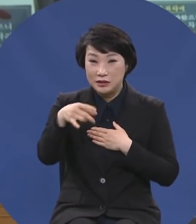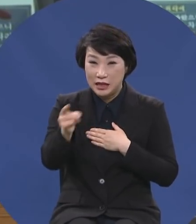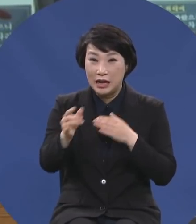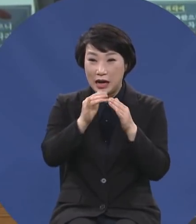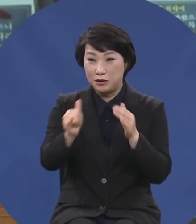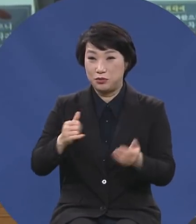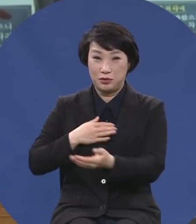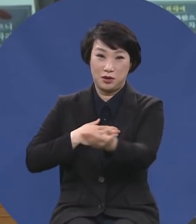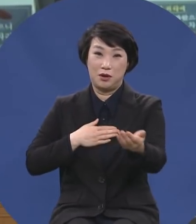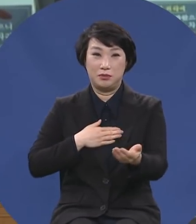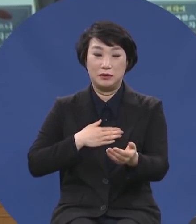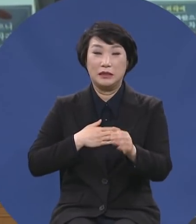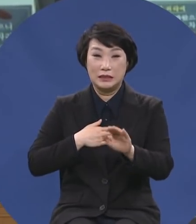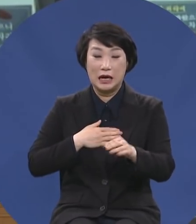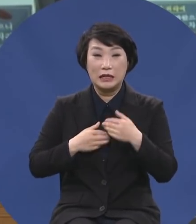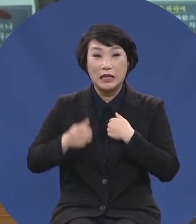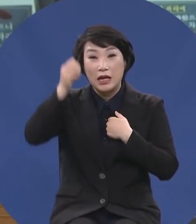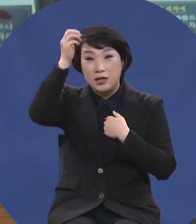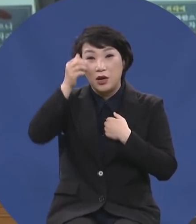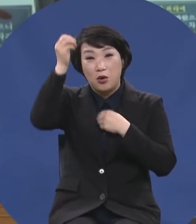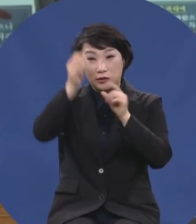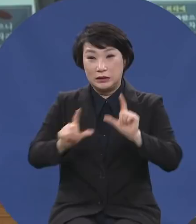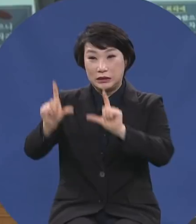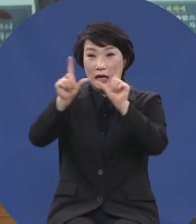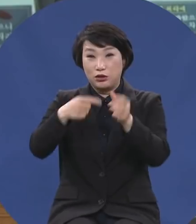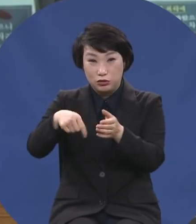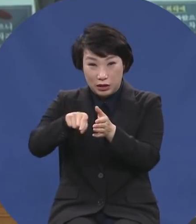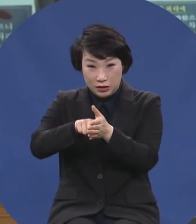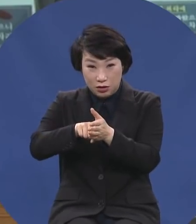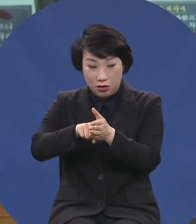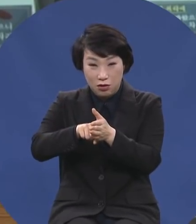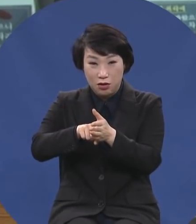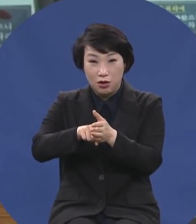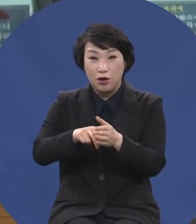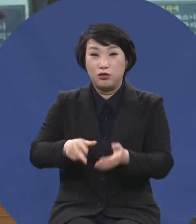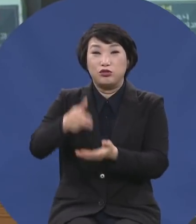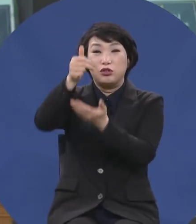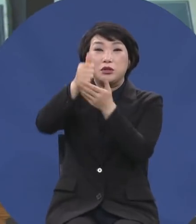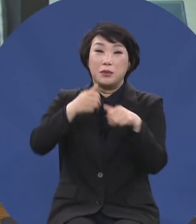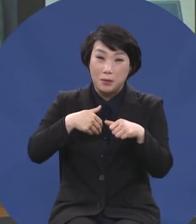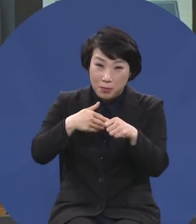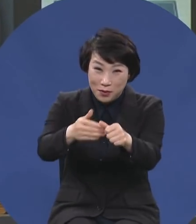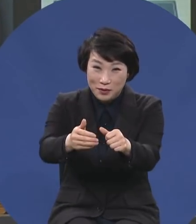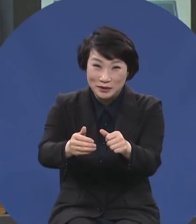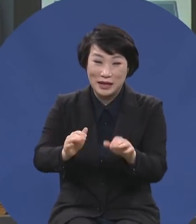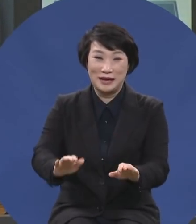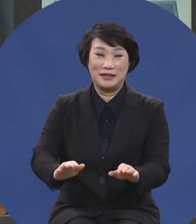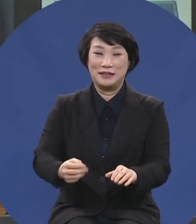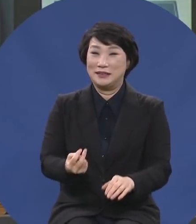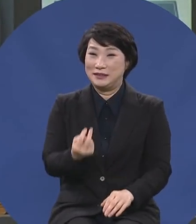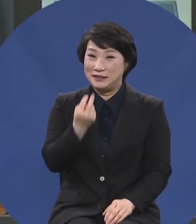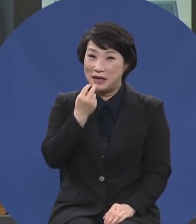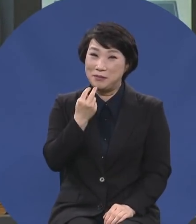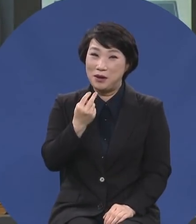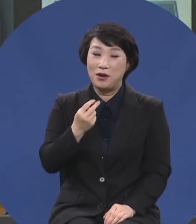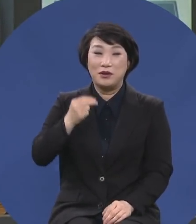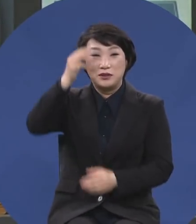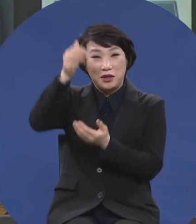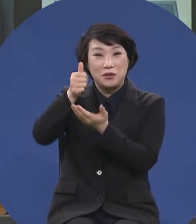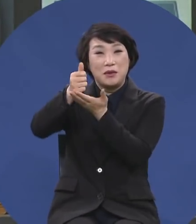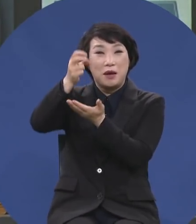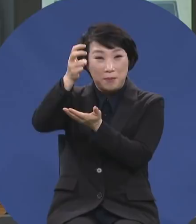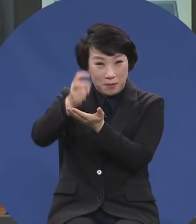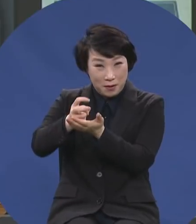응? 당신의 영혼이 살기 위해서 주가 보내신 생명의